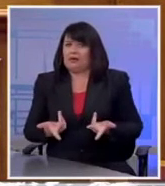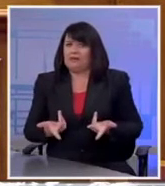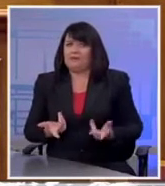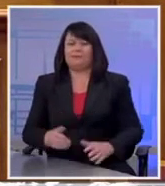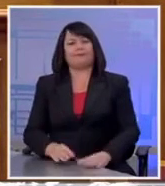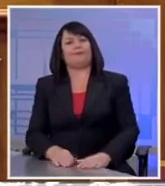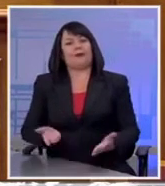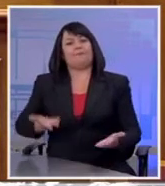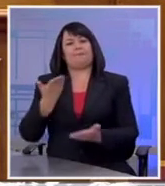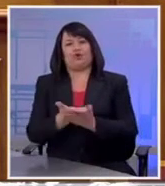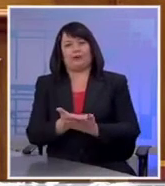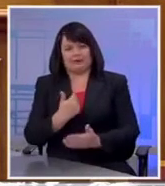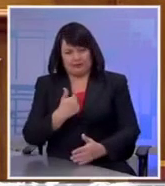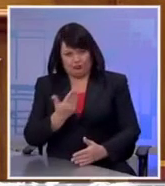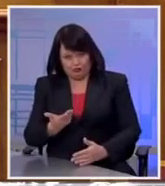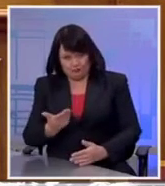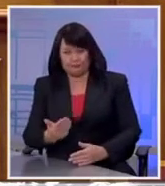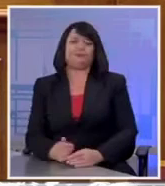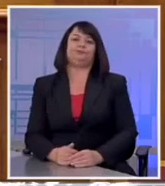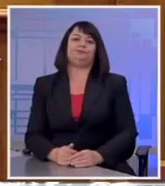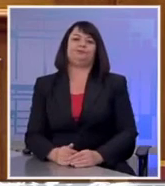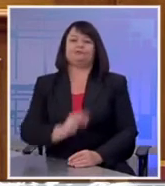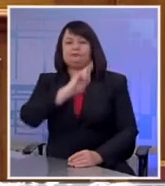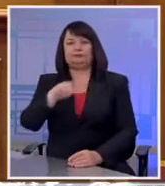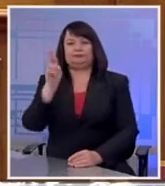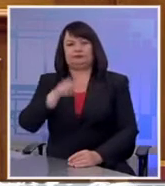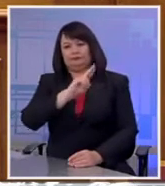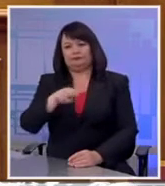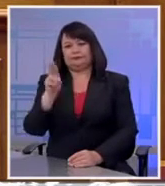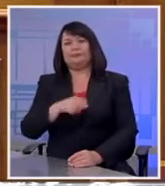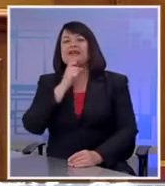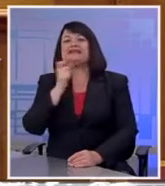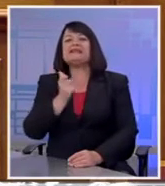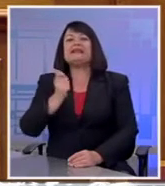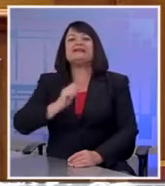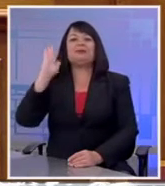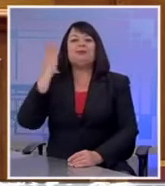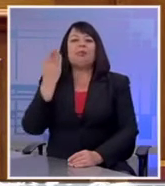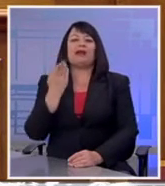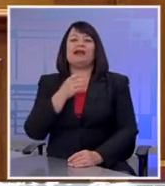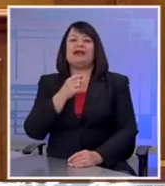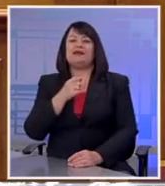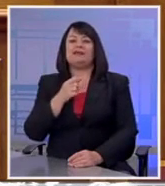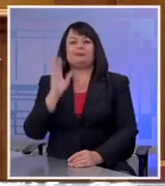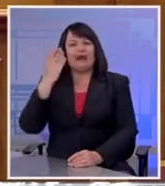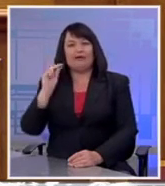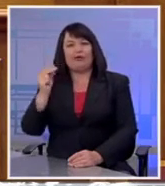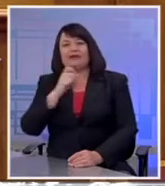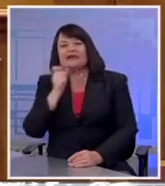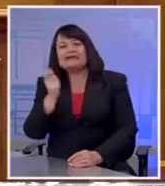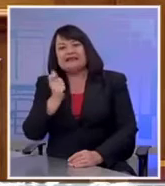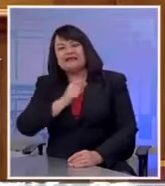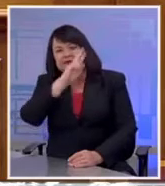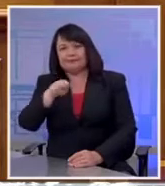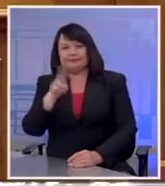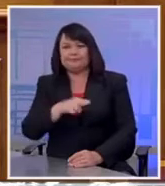Λοιπόν, η πρότασή μου είναι να καταργηθούν οι συντάξεις των τέτοιων βουλευτών. Χαμογελάει ένας κύριος, εντάξει,